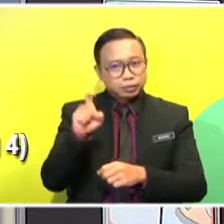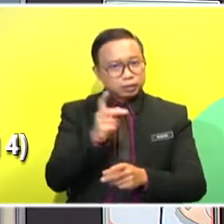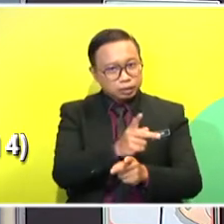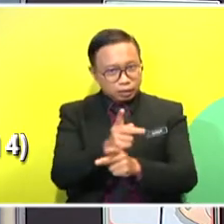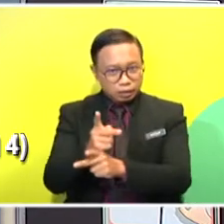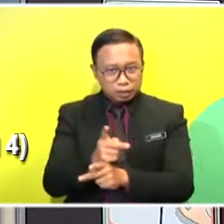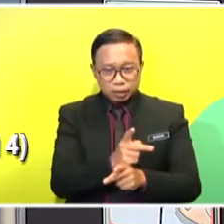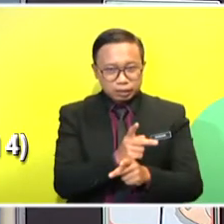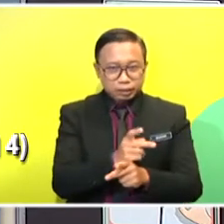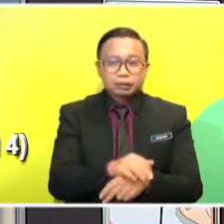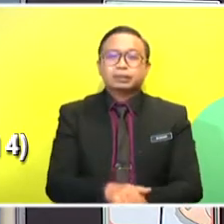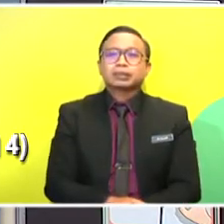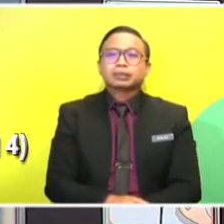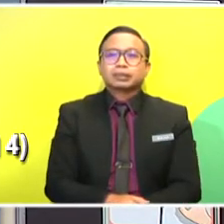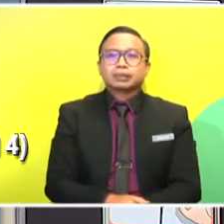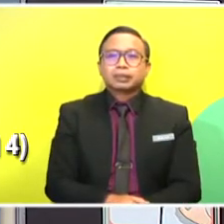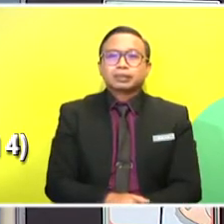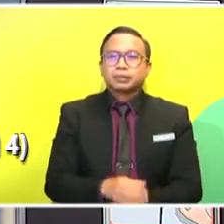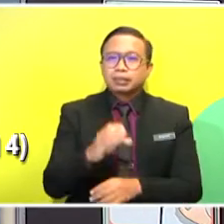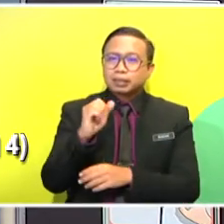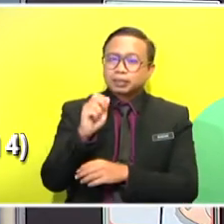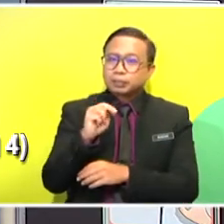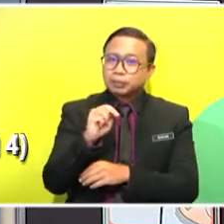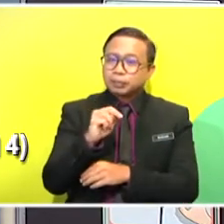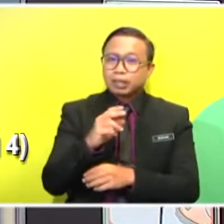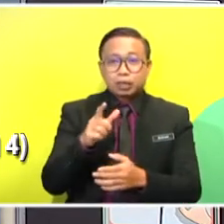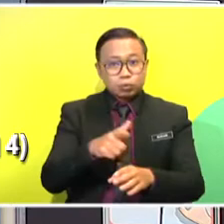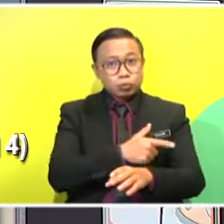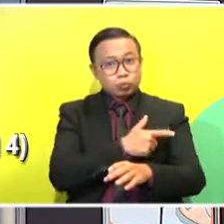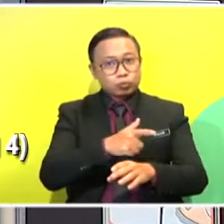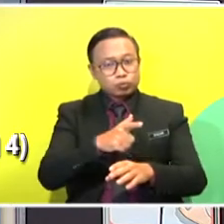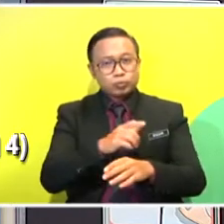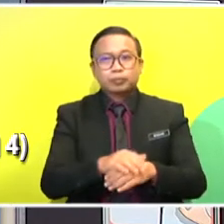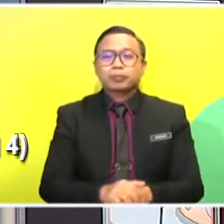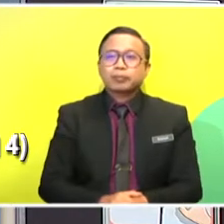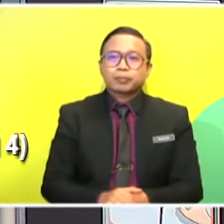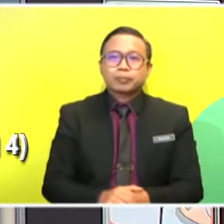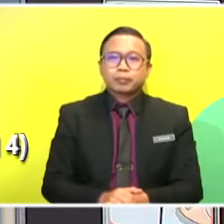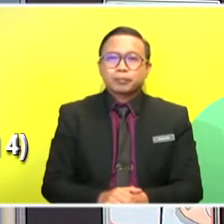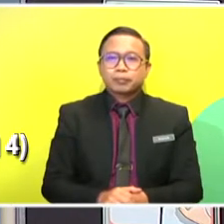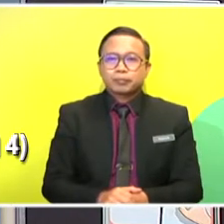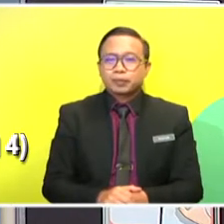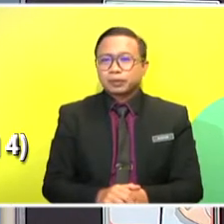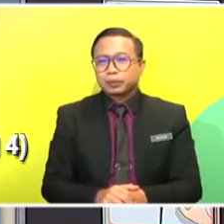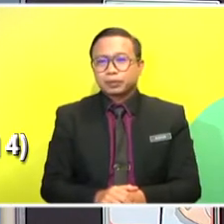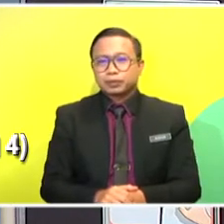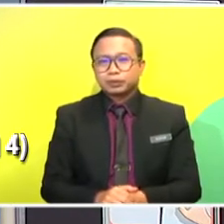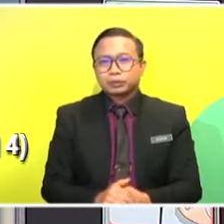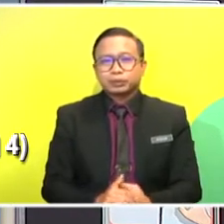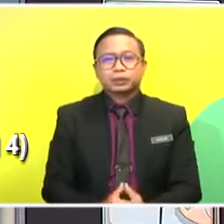jaga. Chan mali chan, ui ui, chan mali chan, ui ui, chan mali chan,